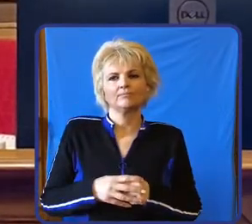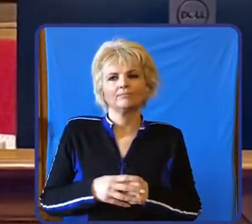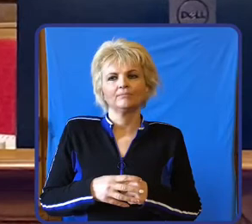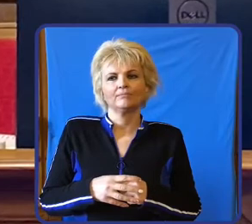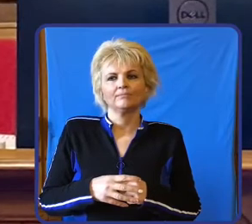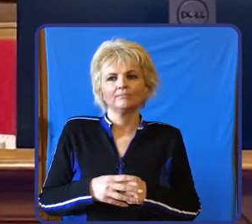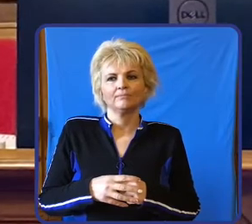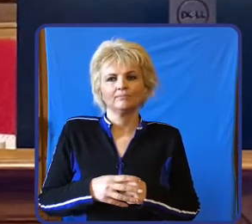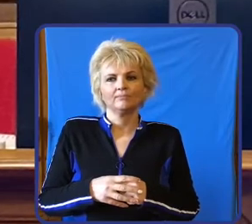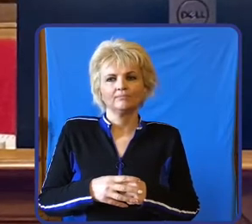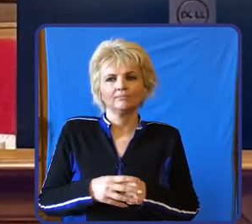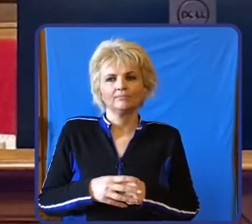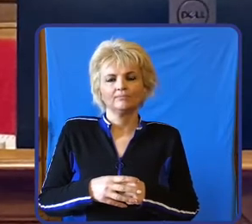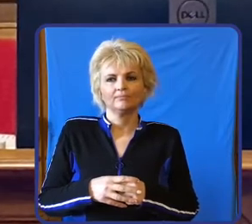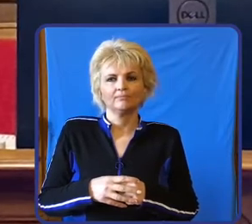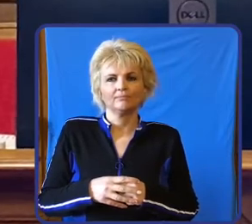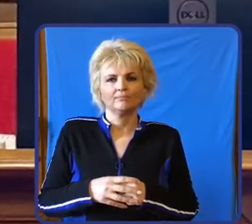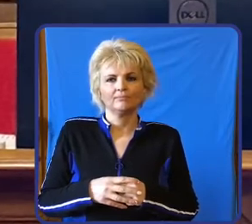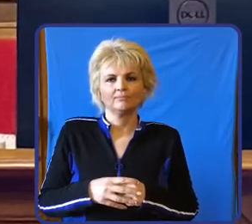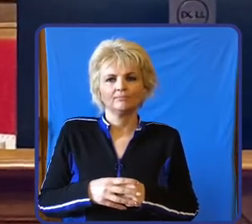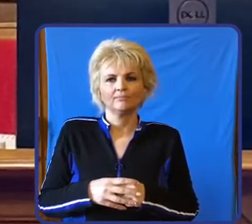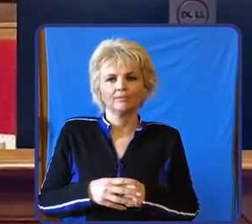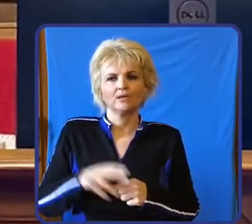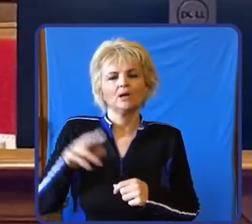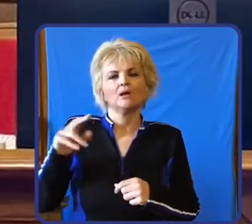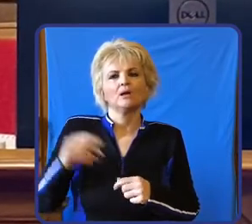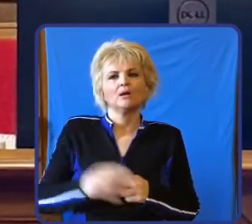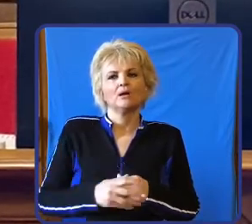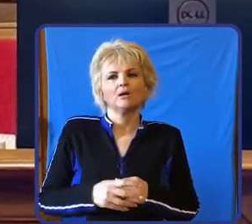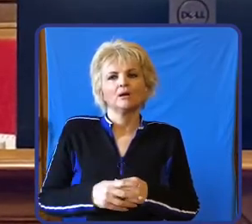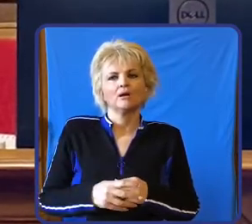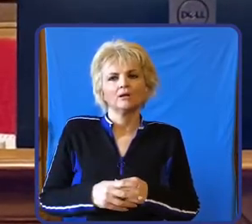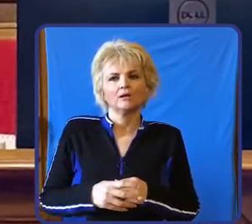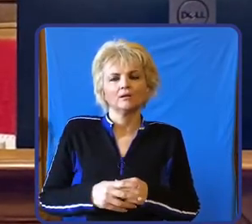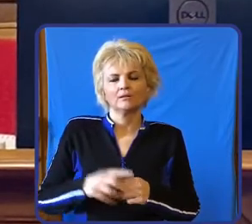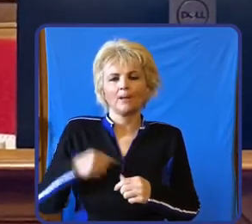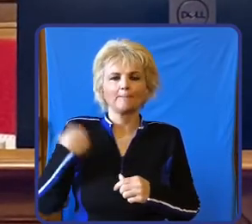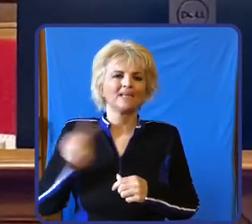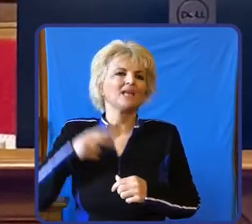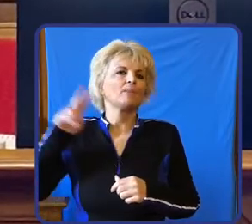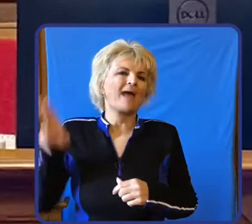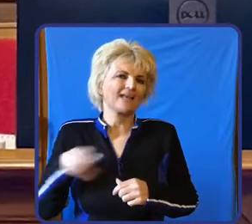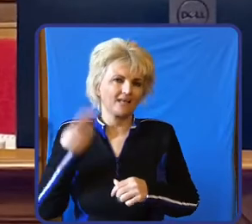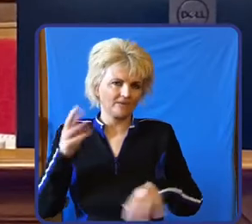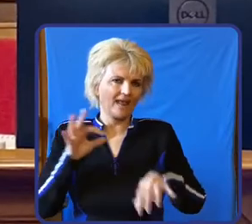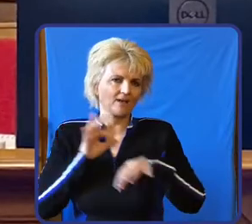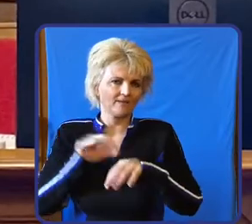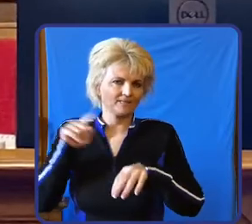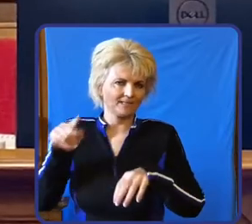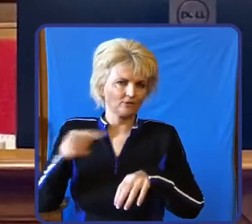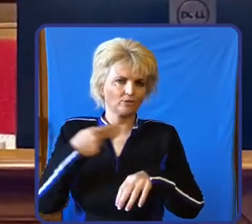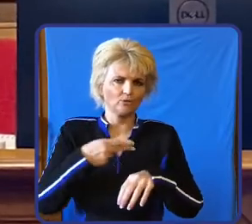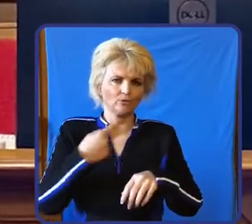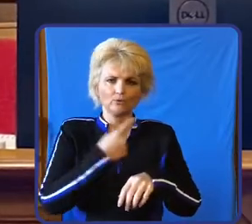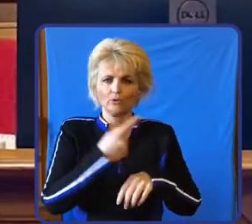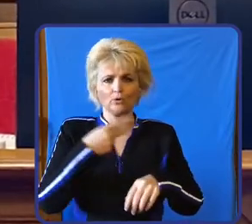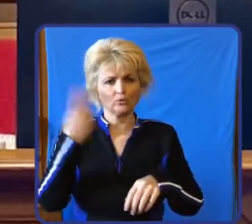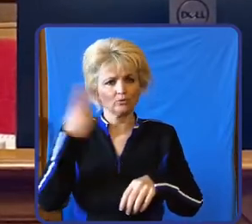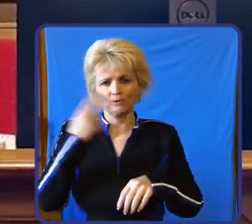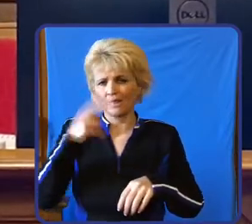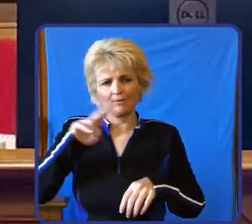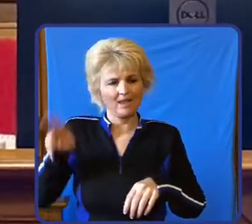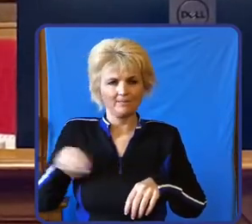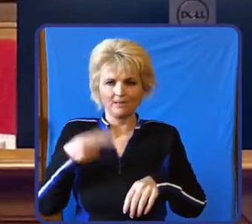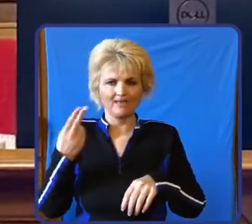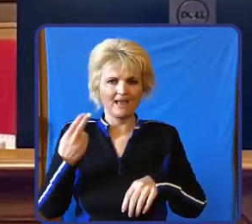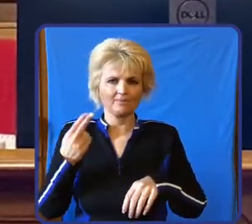várakoztatjuk órákig azért, hogy jön vagy nem jön a meghívott tiszteletvezető, egyáltalán mi meghívnánk, ugyebár a jelenlegi önök kultúrájában meg se hívják,